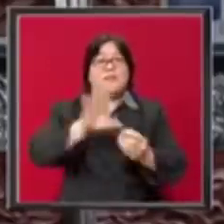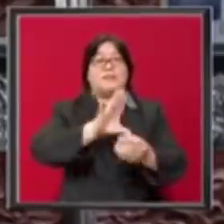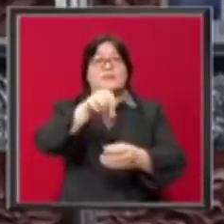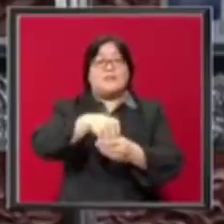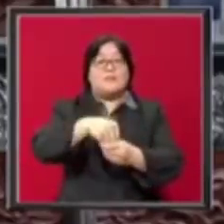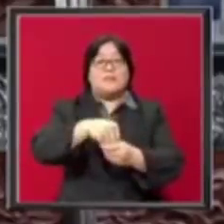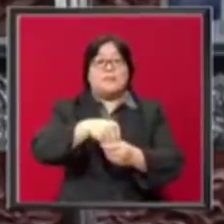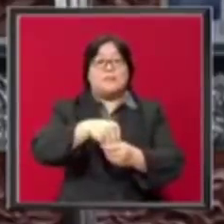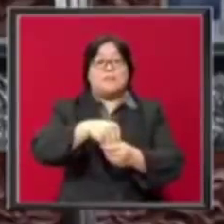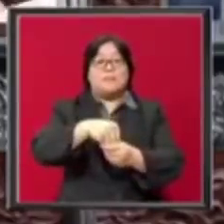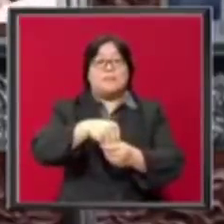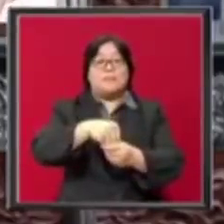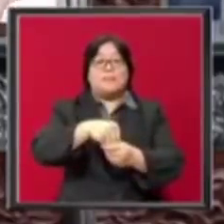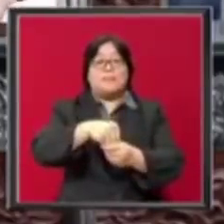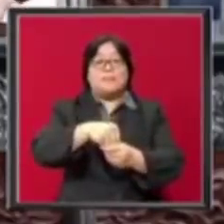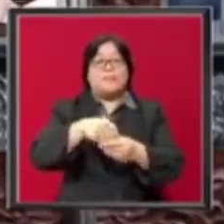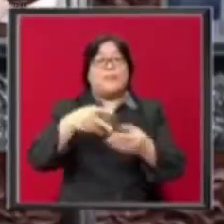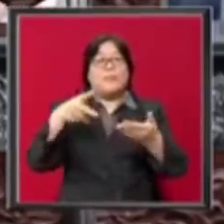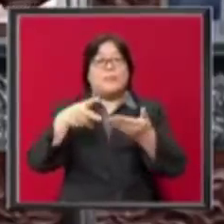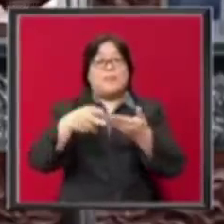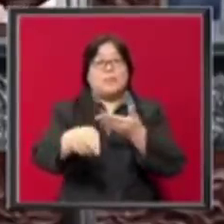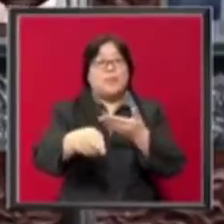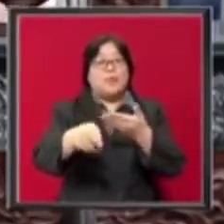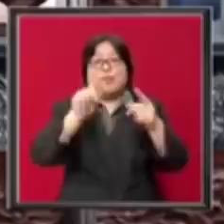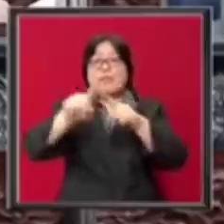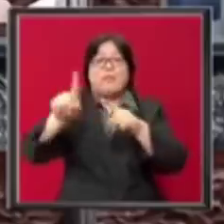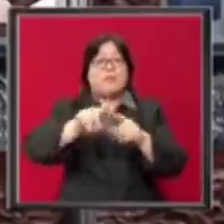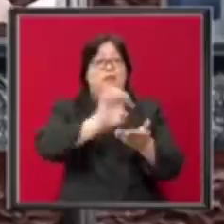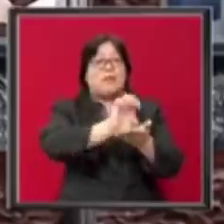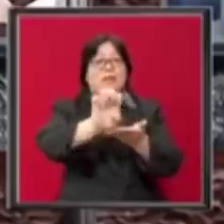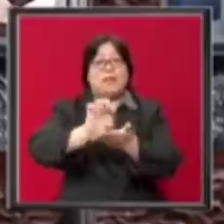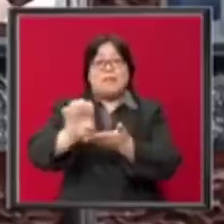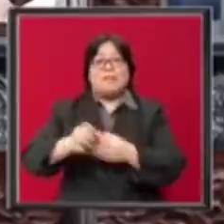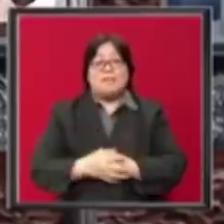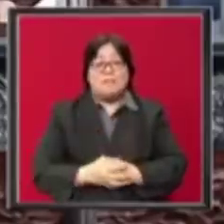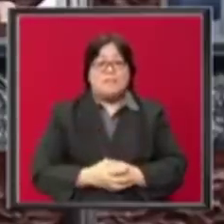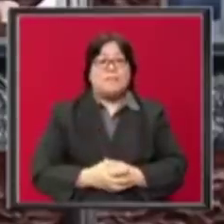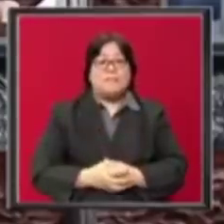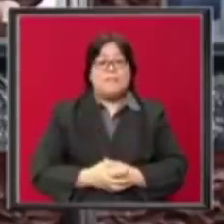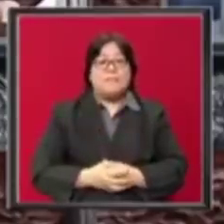melibatkan pemotongan pelbagai allowance.